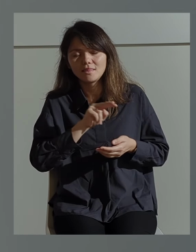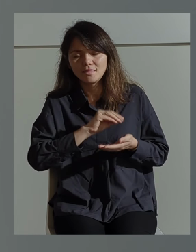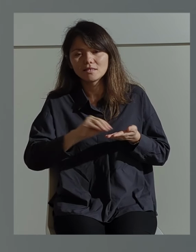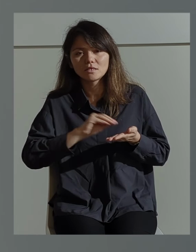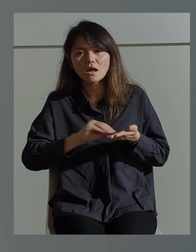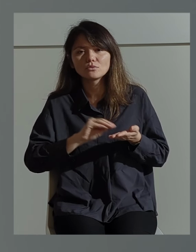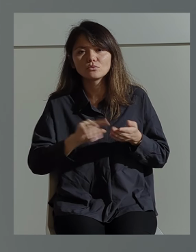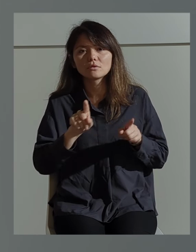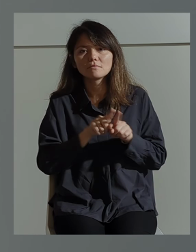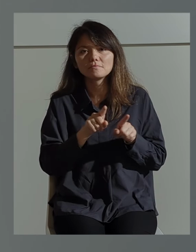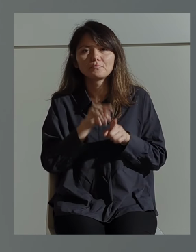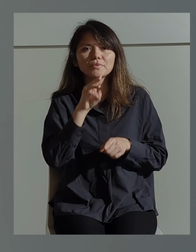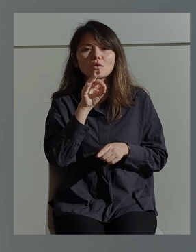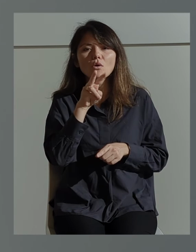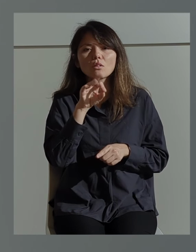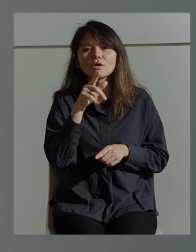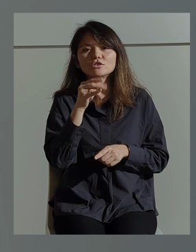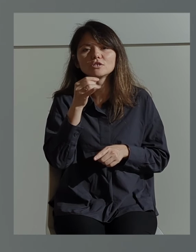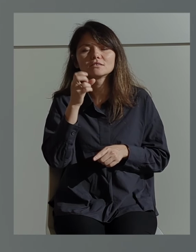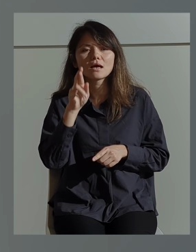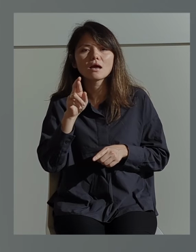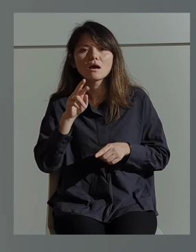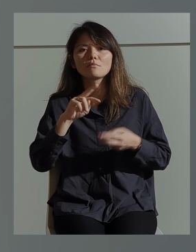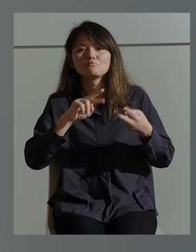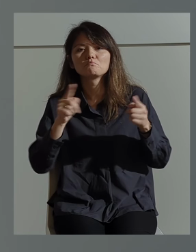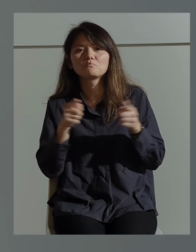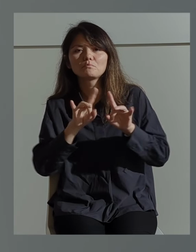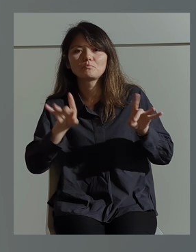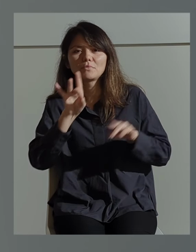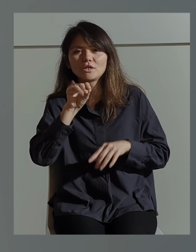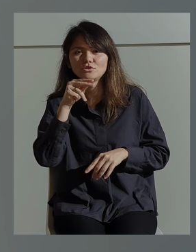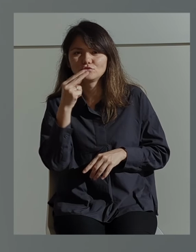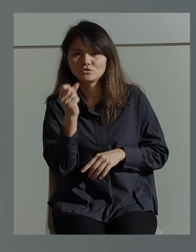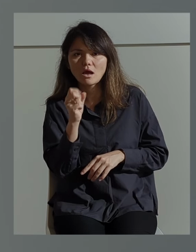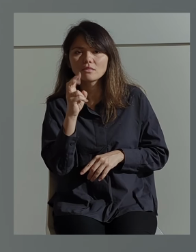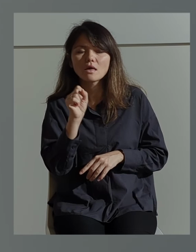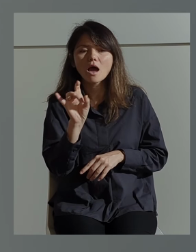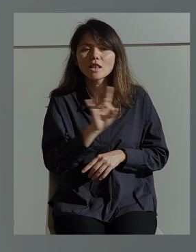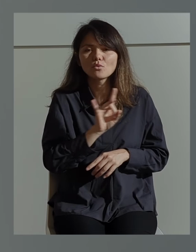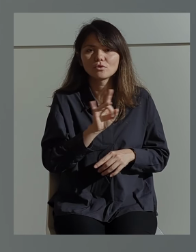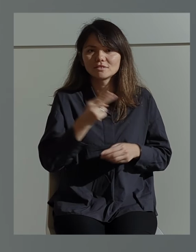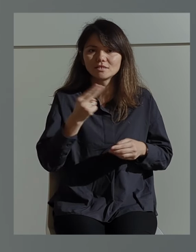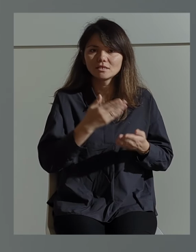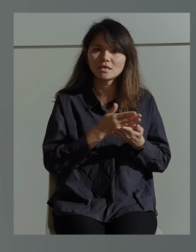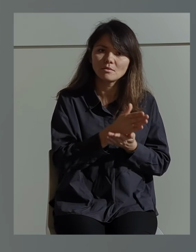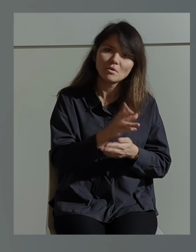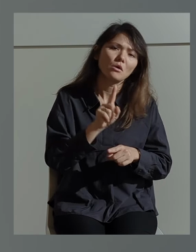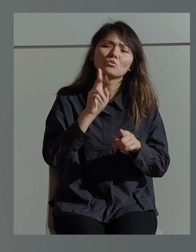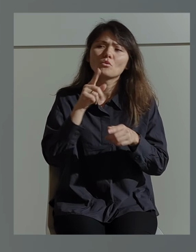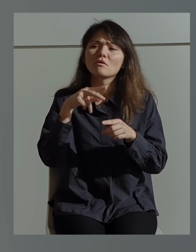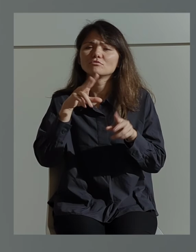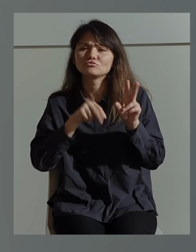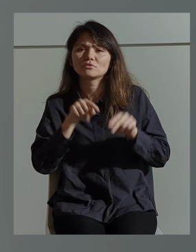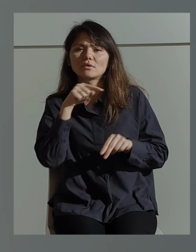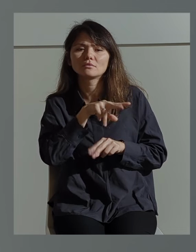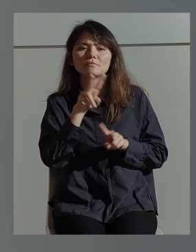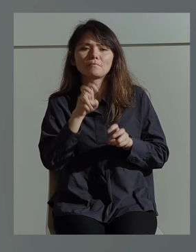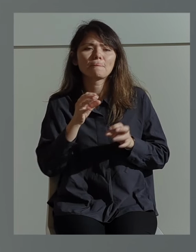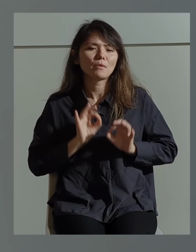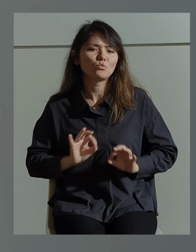теологические притчами притчами на религиозную тему кто-то считает едкой критикой на современные ему